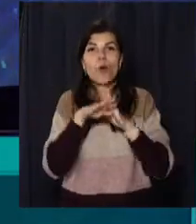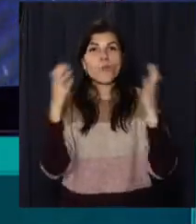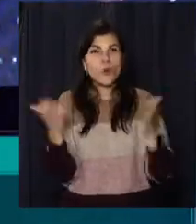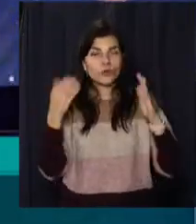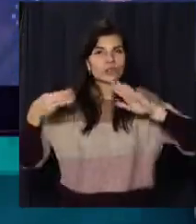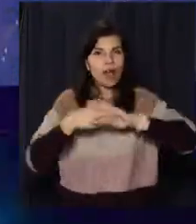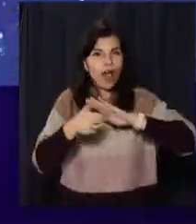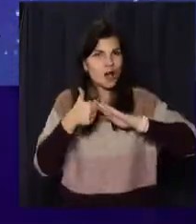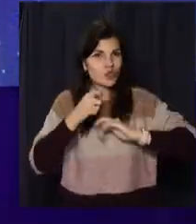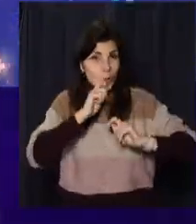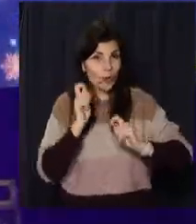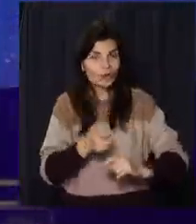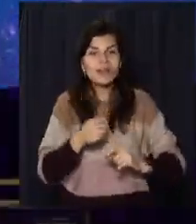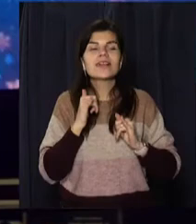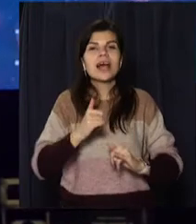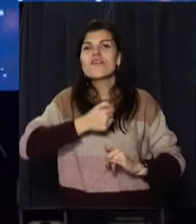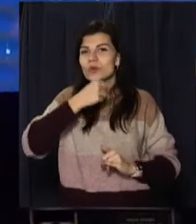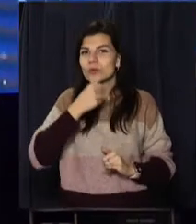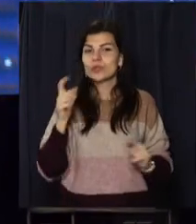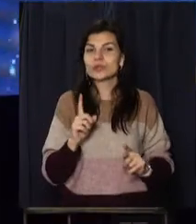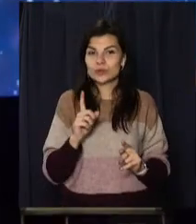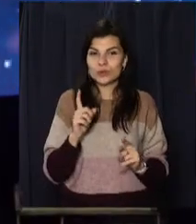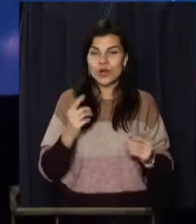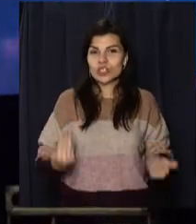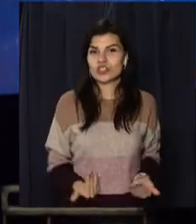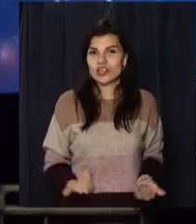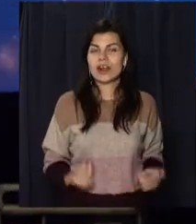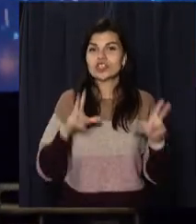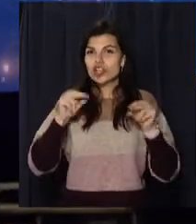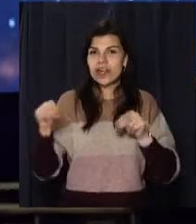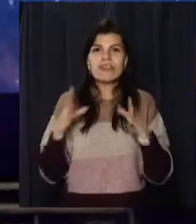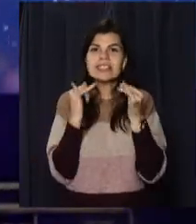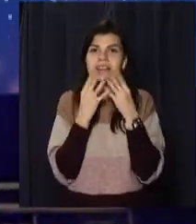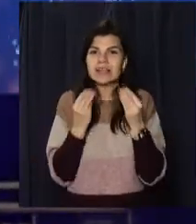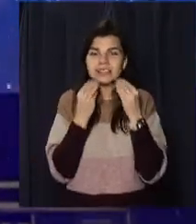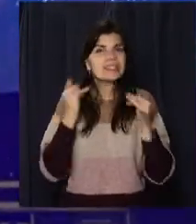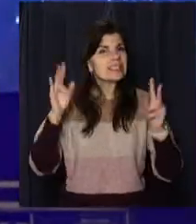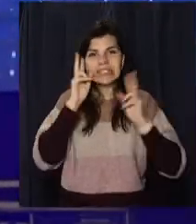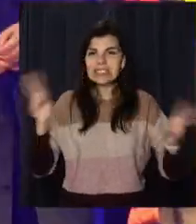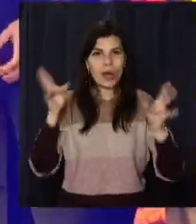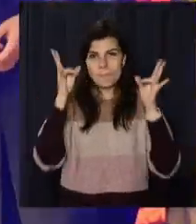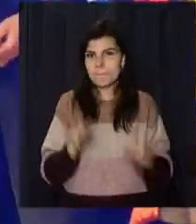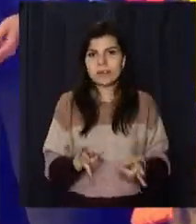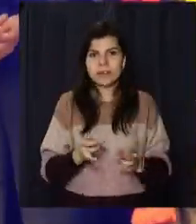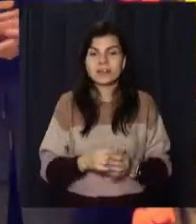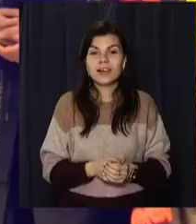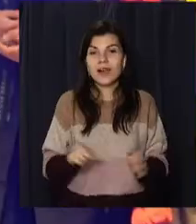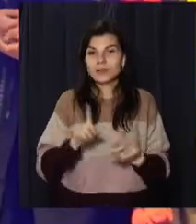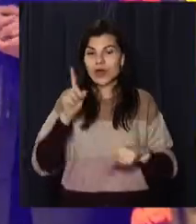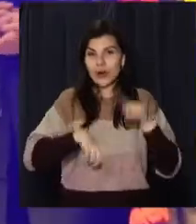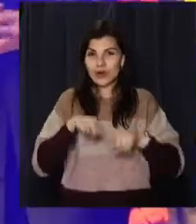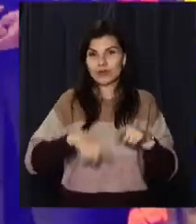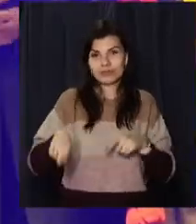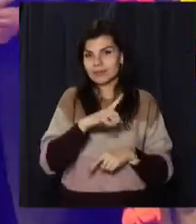хороші подарунки. Для дорослих, щоб ми жили красиво, щасливо і не знали біди. Аби в родинах